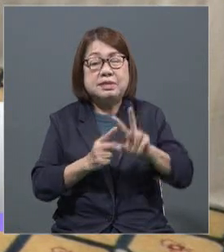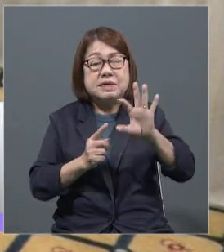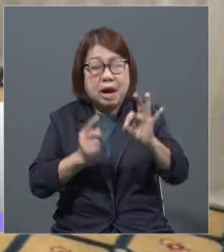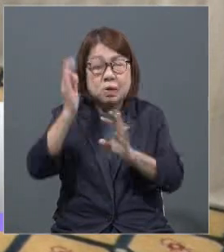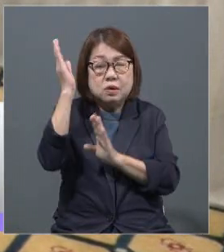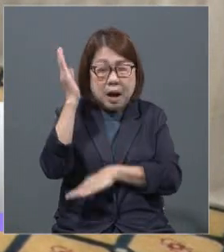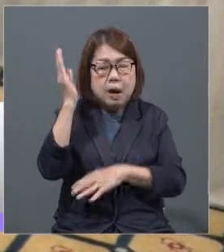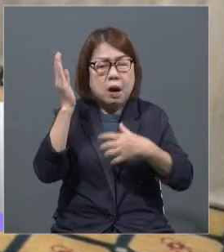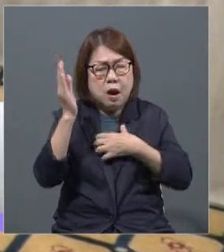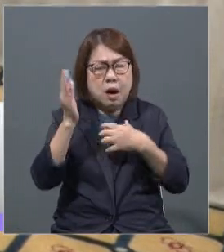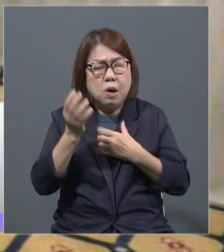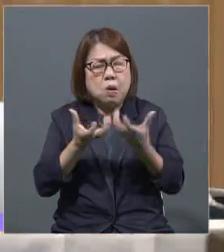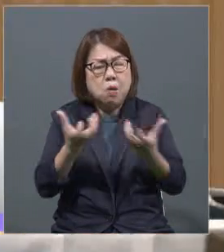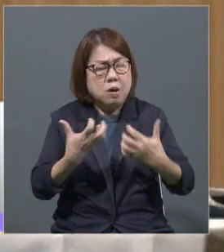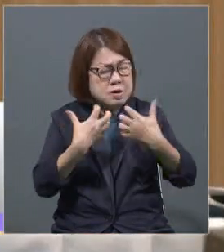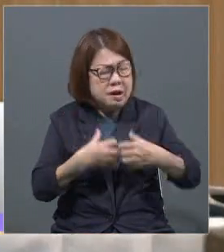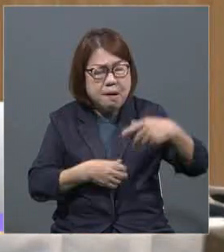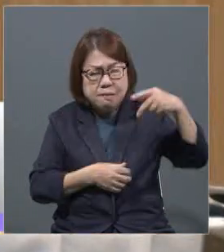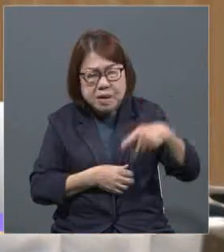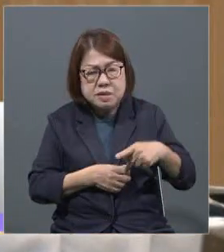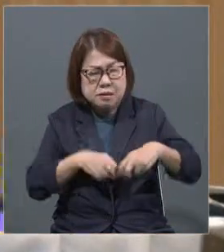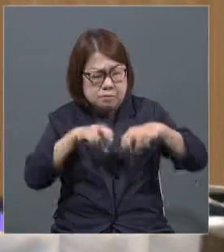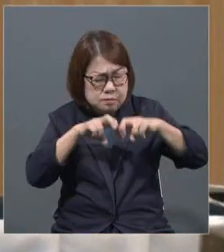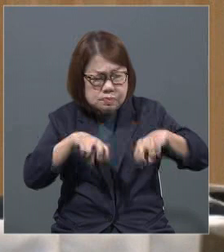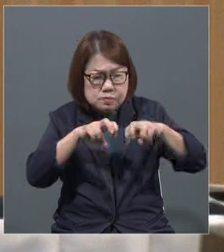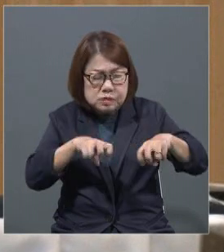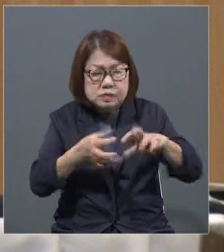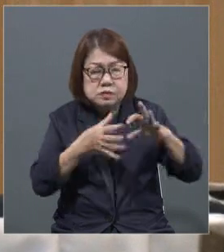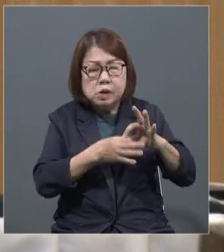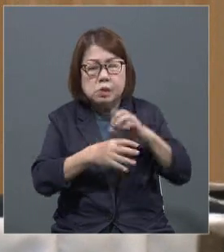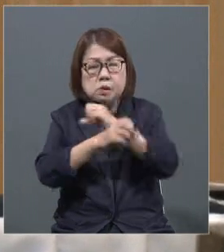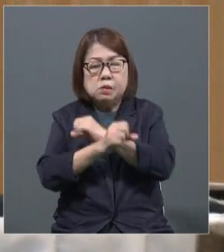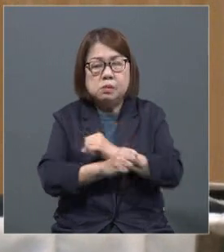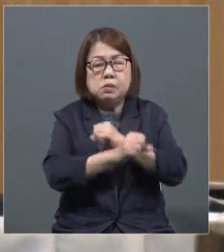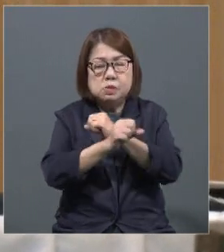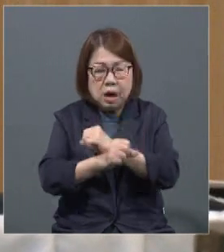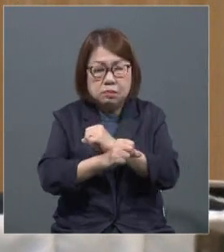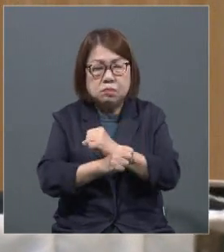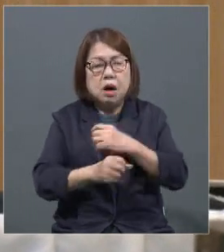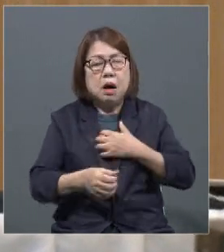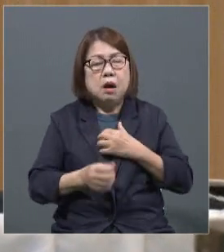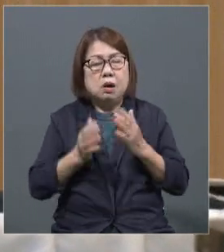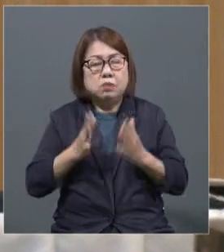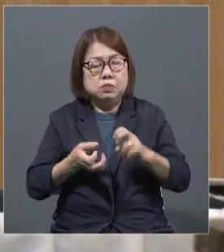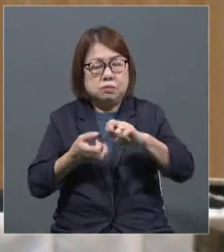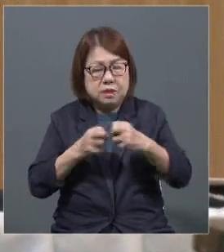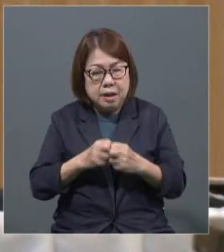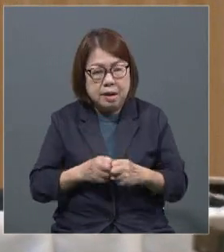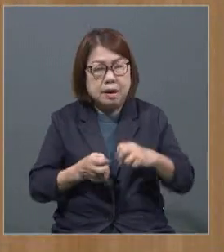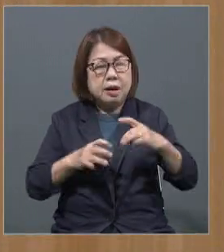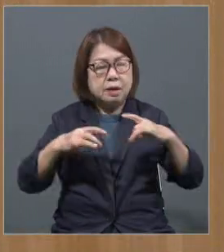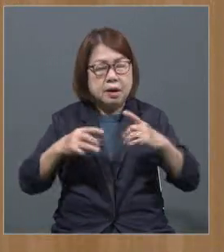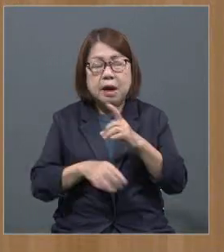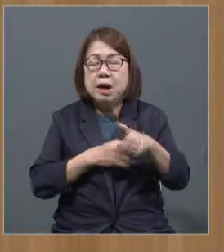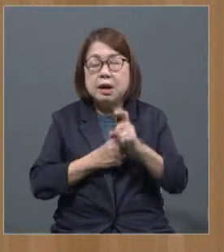พิจารณาจัดหาเครื่องมือพิเศษในการทำงานสืบสวนงานรักษาความมั่นคงเพื่อให้เกิดความปลอดภัยต่อเจ้าหน้าที่ด้วยครับ